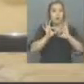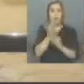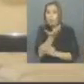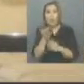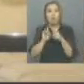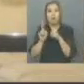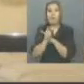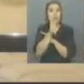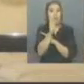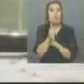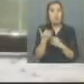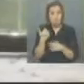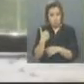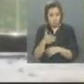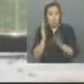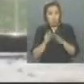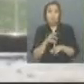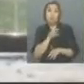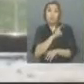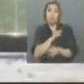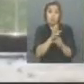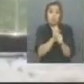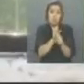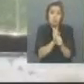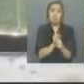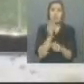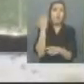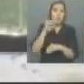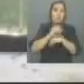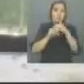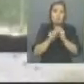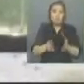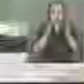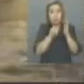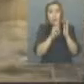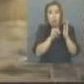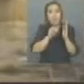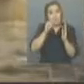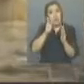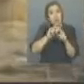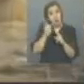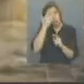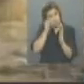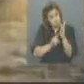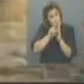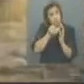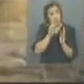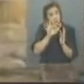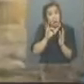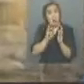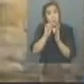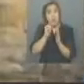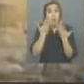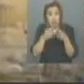เคยรับงานก่อสร้างตึกที่มีความสูงเพียง15เมตรแต่งานก่อสร้างในครั้งนี้กลับมีความสูงถึง19เมตรและมีความกว้าง